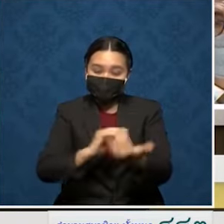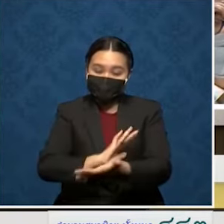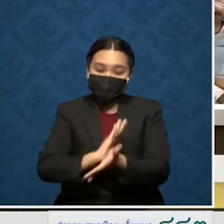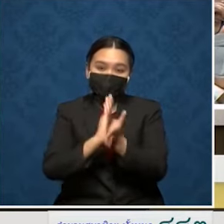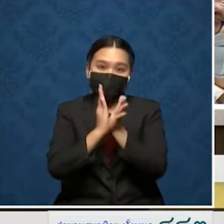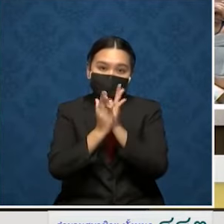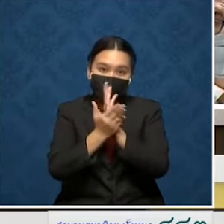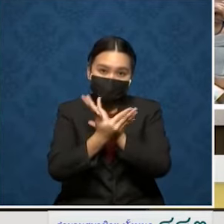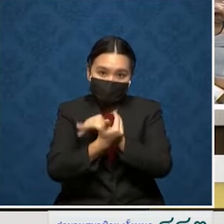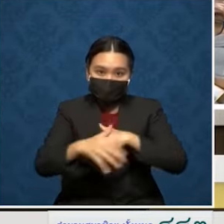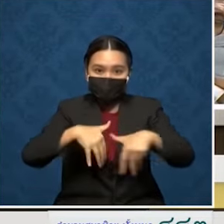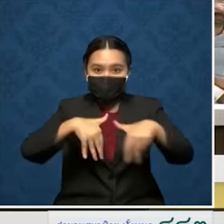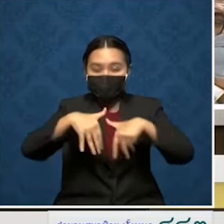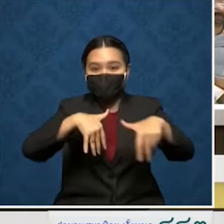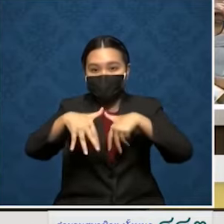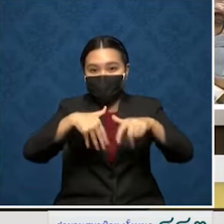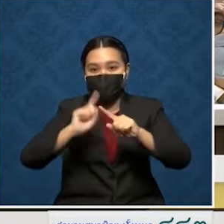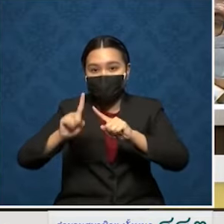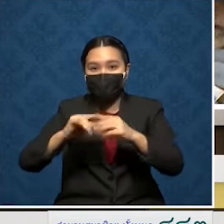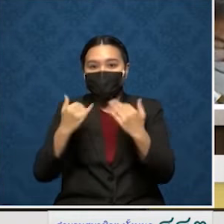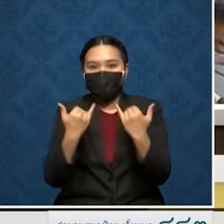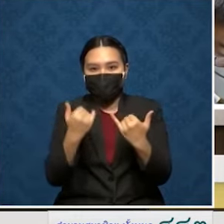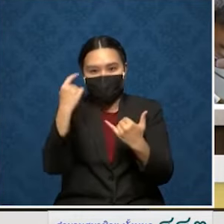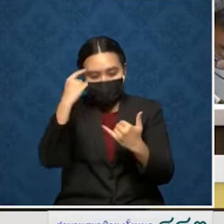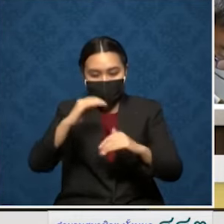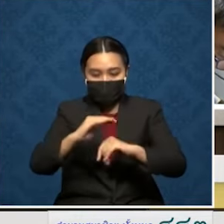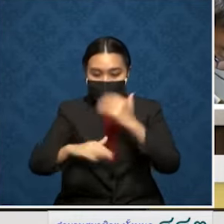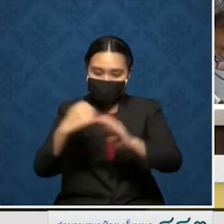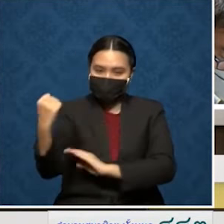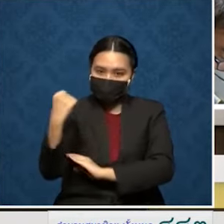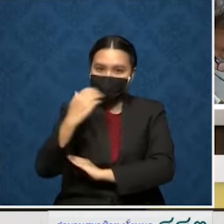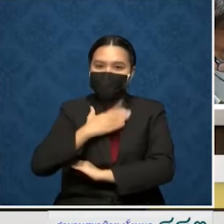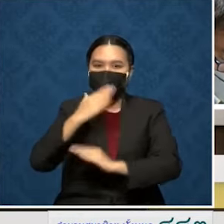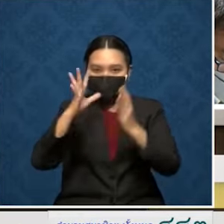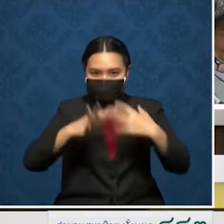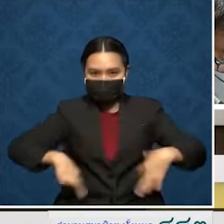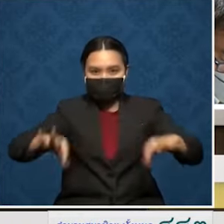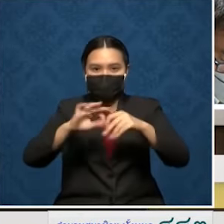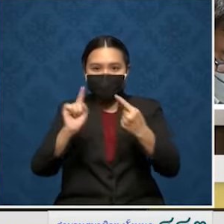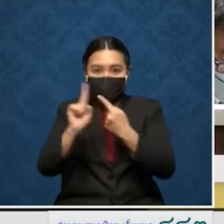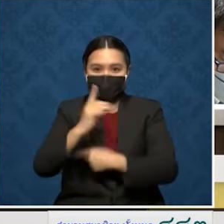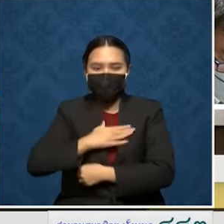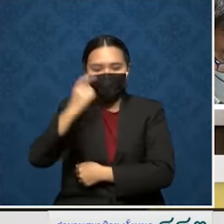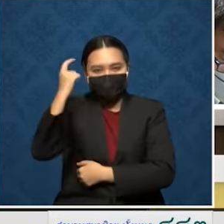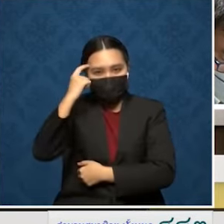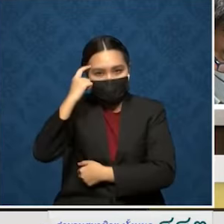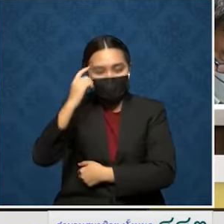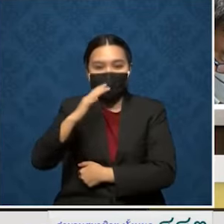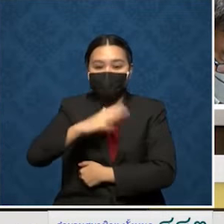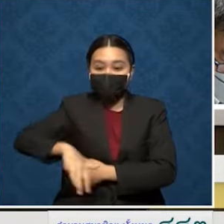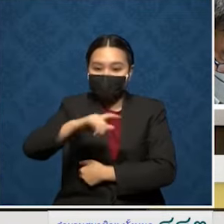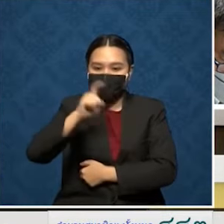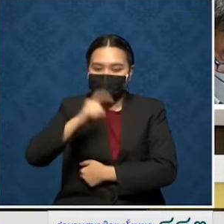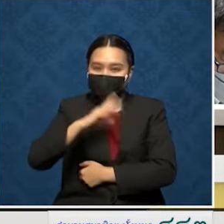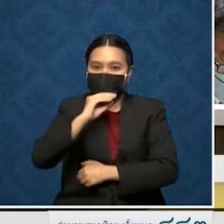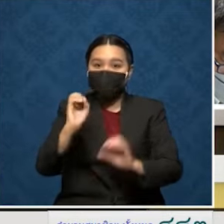ถิ่นเพื่อให้องค์กรท้องถิ่นมีความเข้มแข็งนั้นผมคิดว่าสิ่งสำคัญที่สุดเราต้องพูดให้ชัดว่าเราจะสร